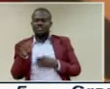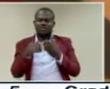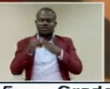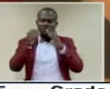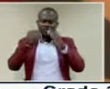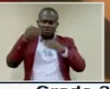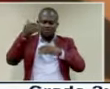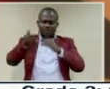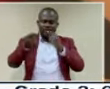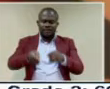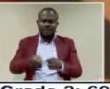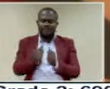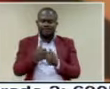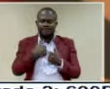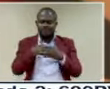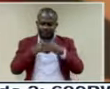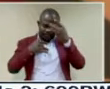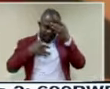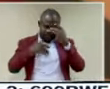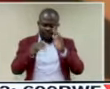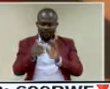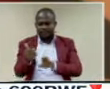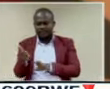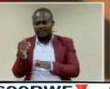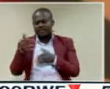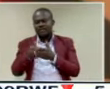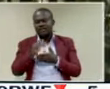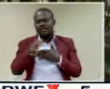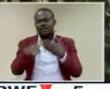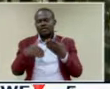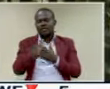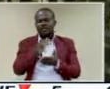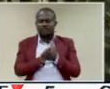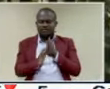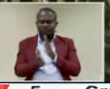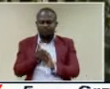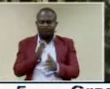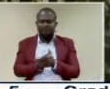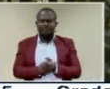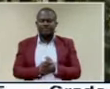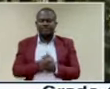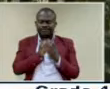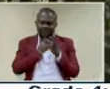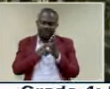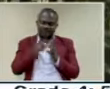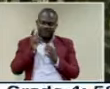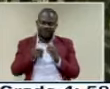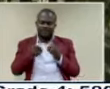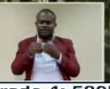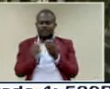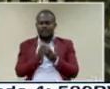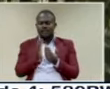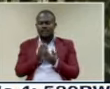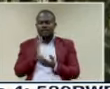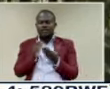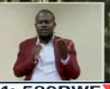zaje kugiramo uburwayi zirapfa, kurinda zose zirangiye. Uko 1000 baraziduhaye